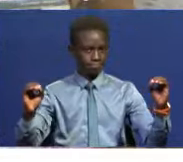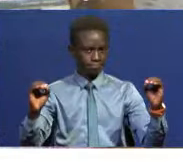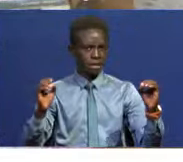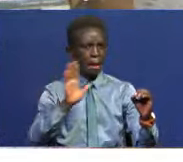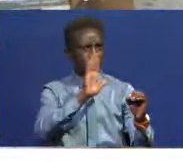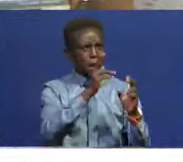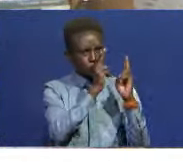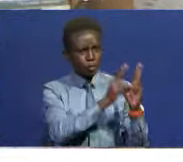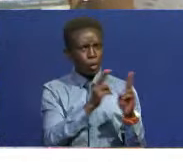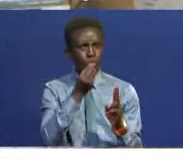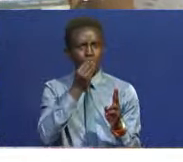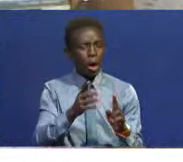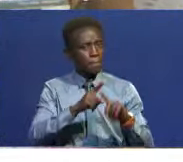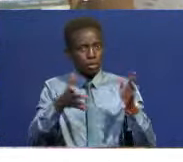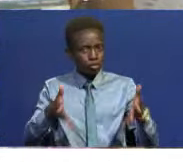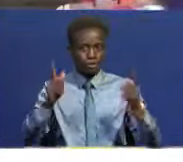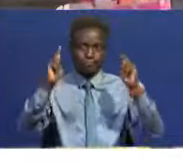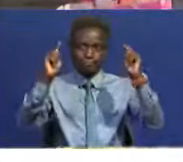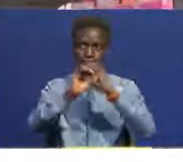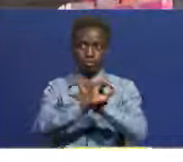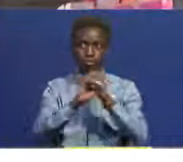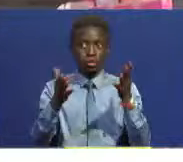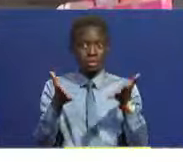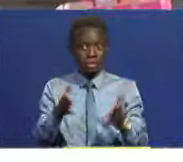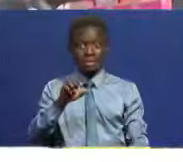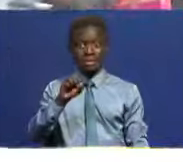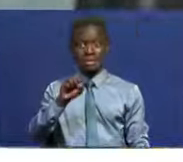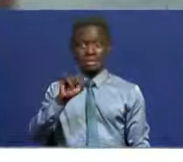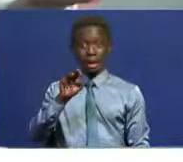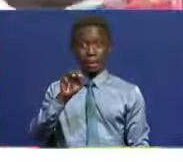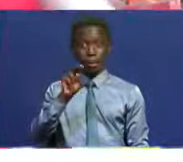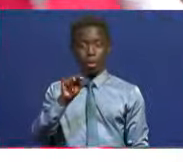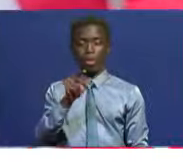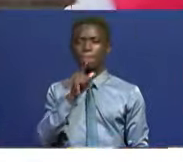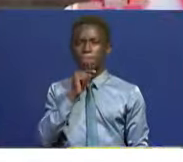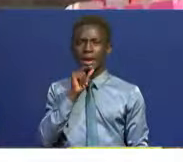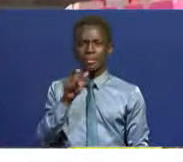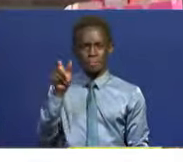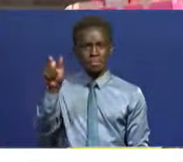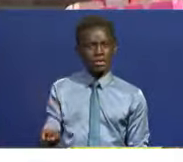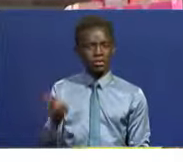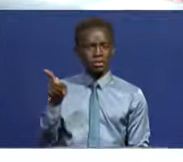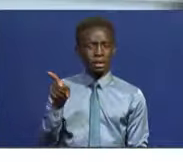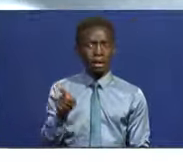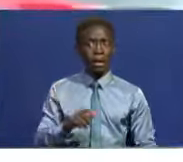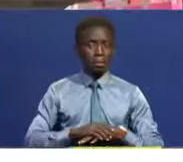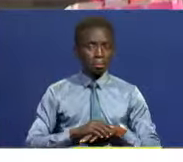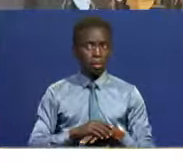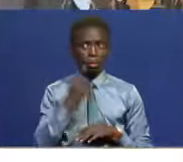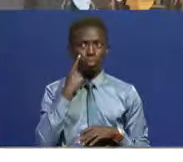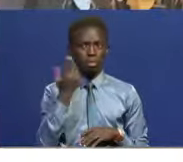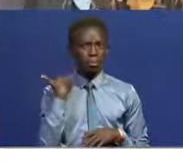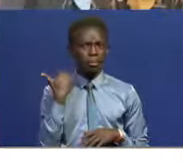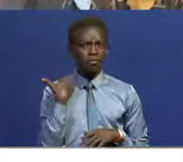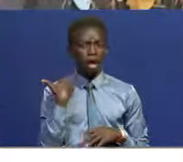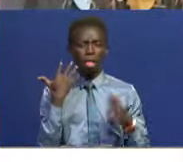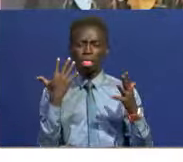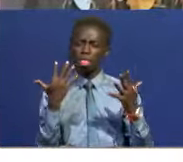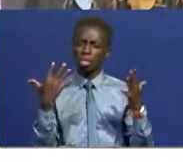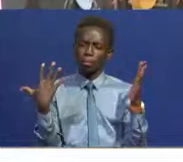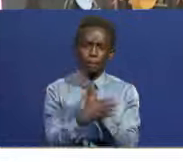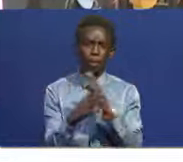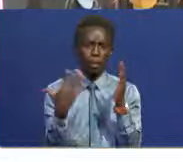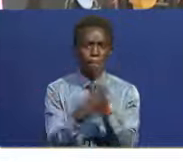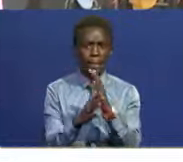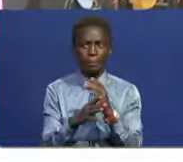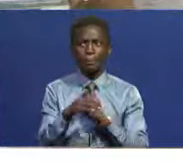Simon Amolo ni mwingi wa furaha hivi leo baada ya sintofahamu iliyokumba wafanyabiashara wakati wa maandamano dhidi ya